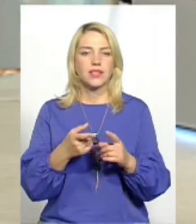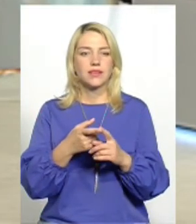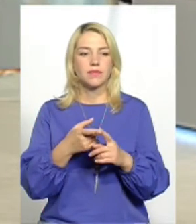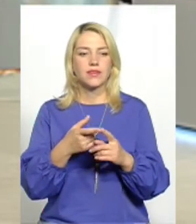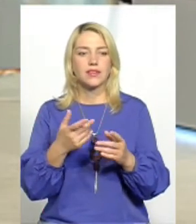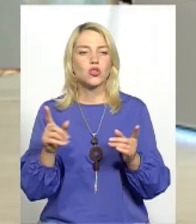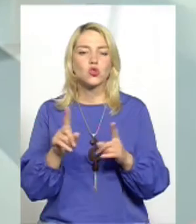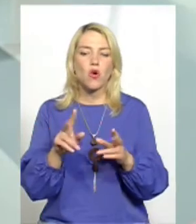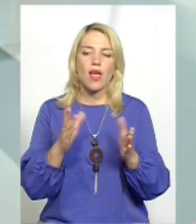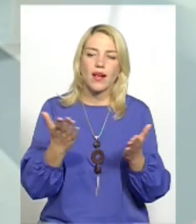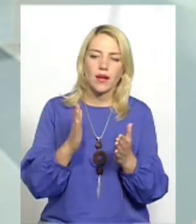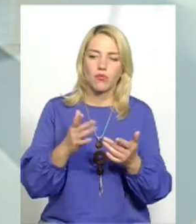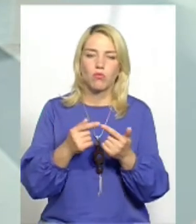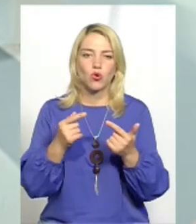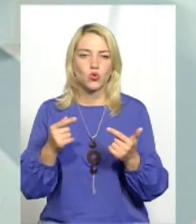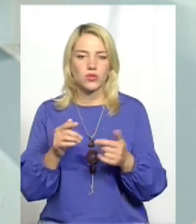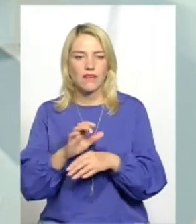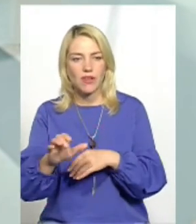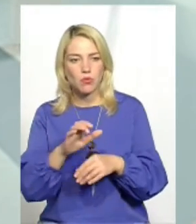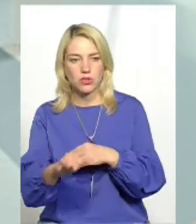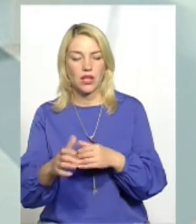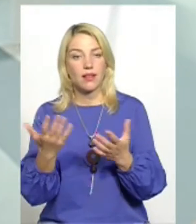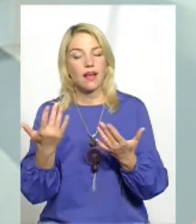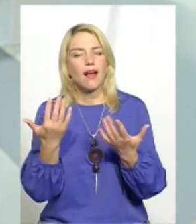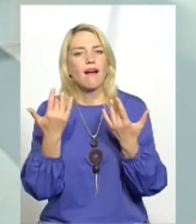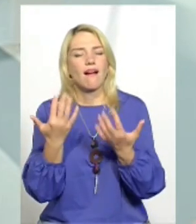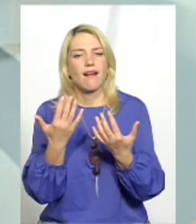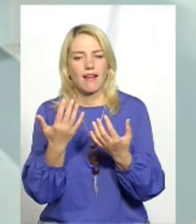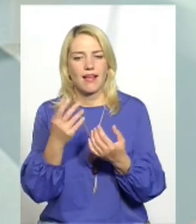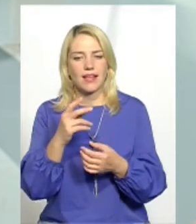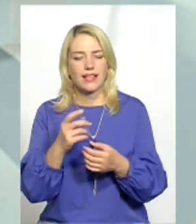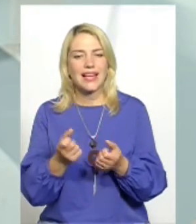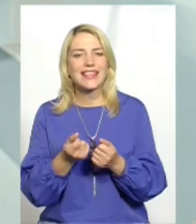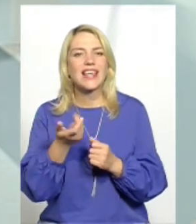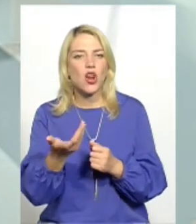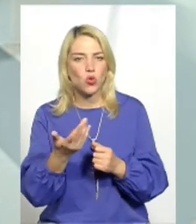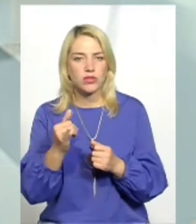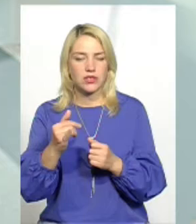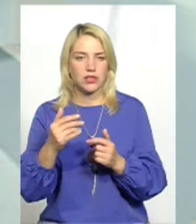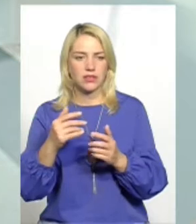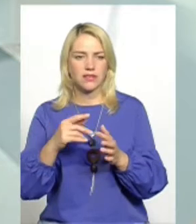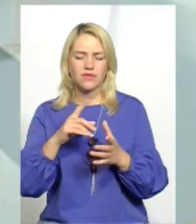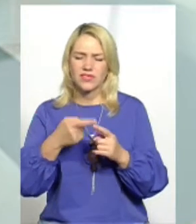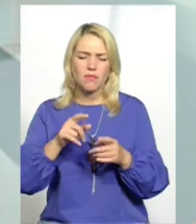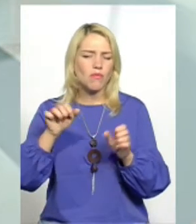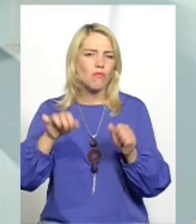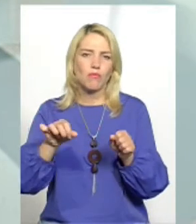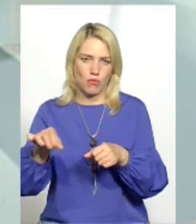що, які буде продукція випускатись, в якій кількості. Це дуже багато складових. Добре. Можливо, можна, але це...